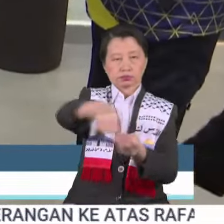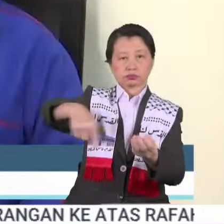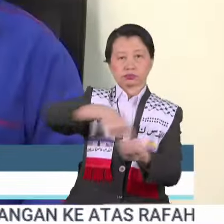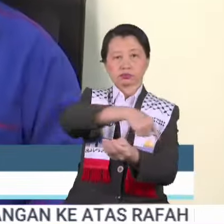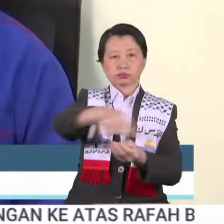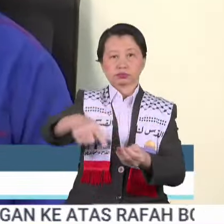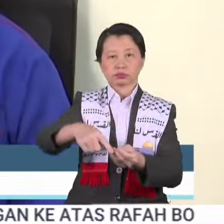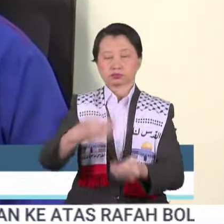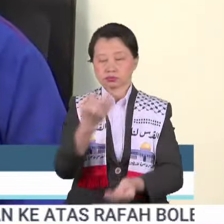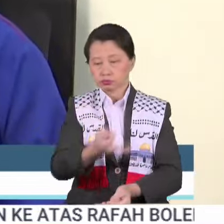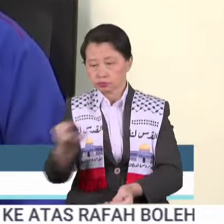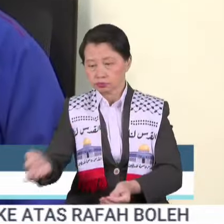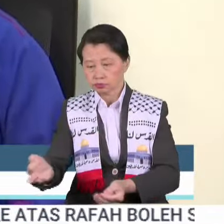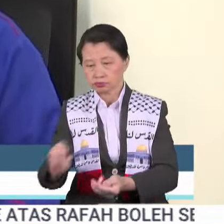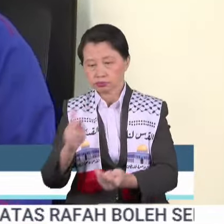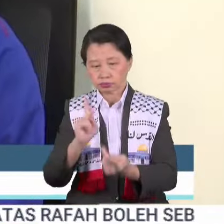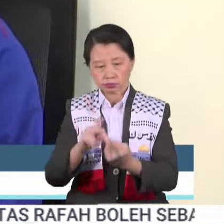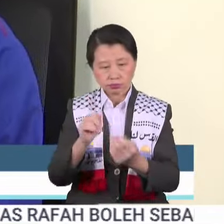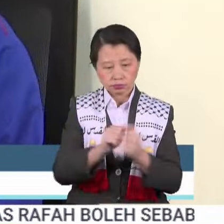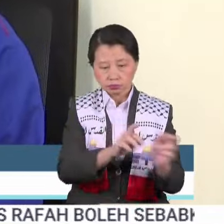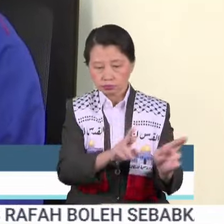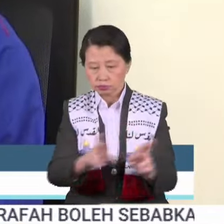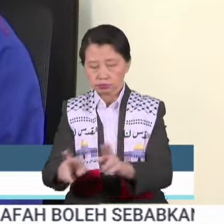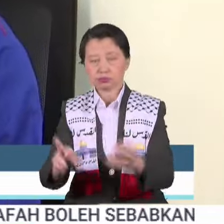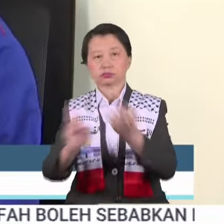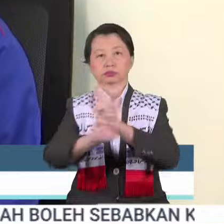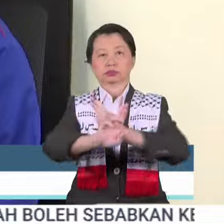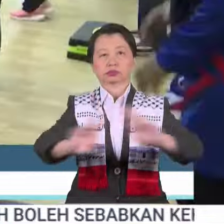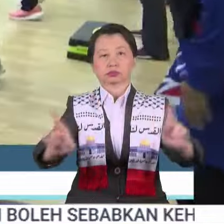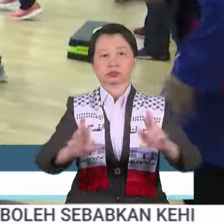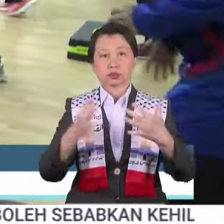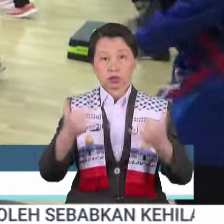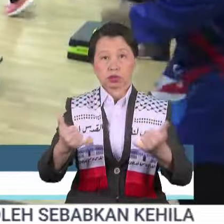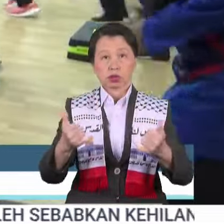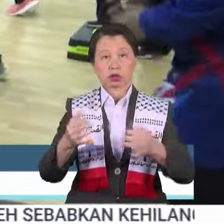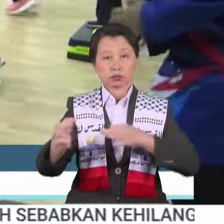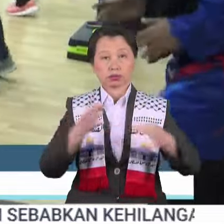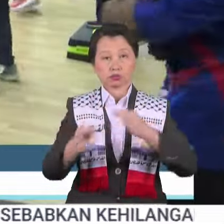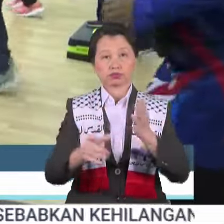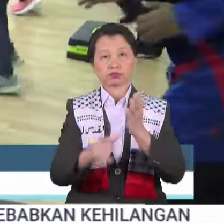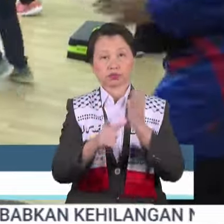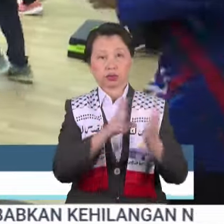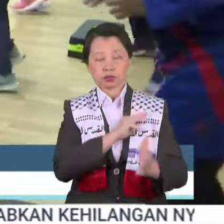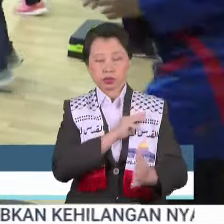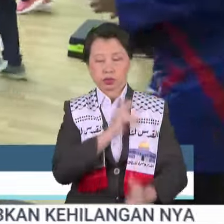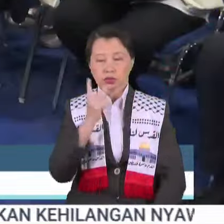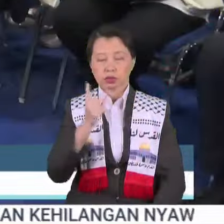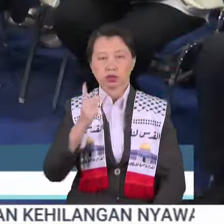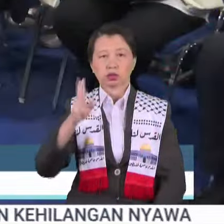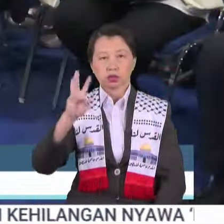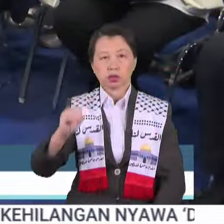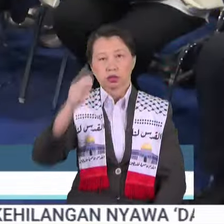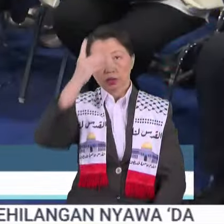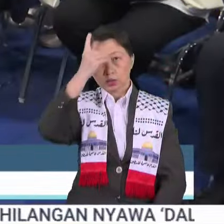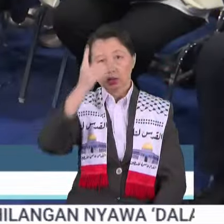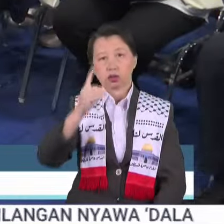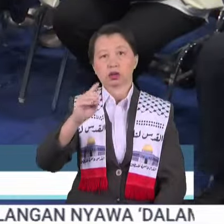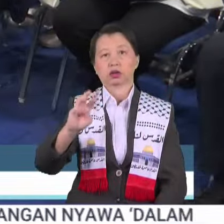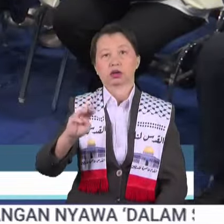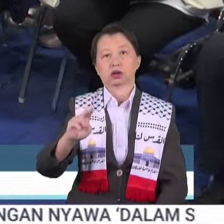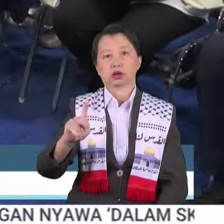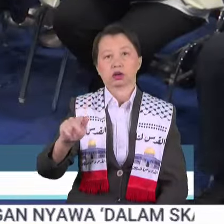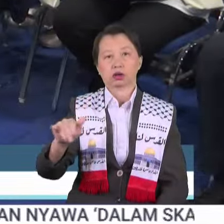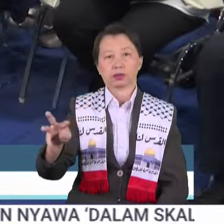persekitaran. Fasiliti yang komprehensif serta terancang disediakan. Kini jelas Timbalan Menteri Kesihatan, Dato' Lukanisman Awang